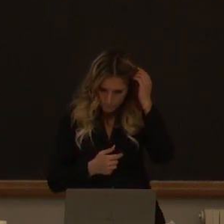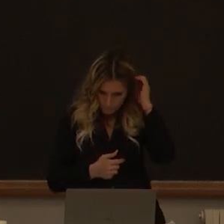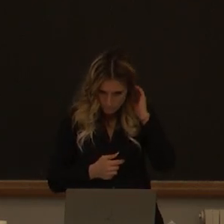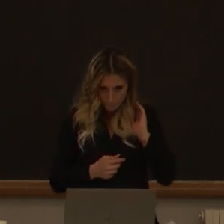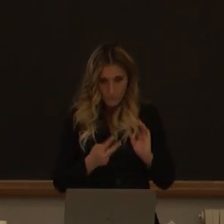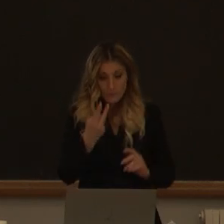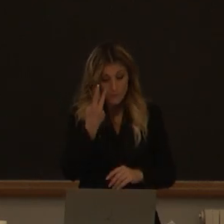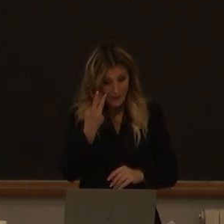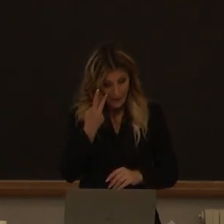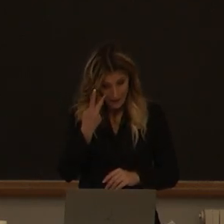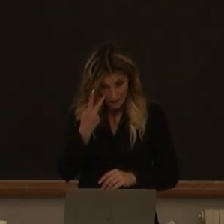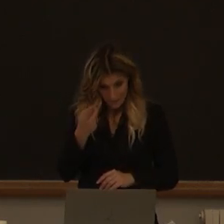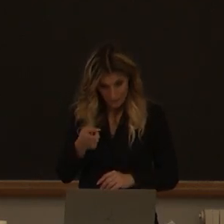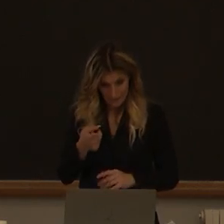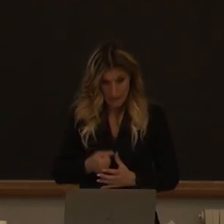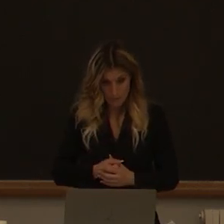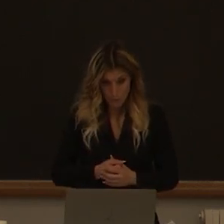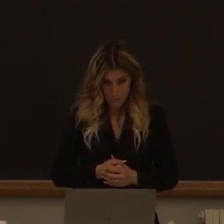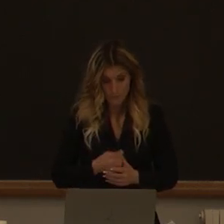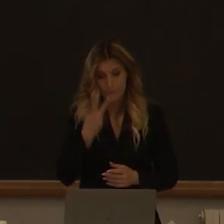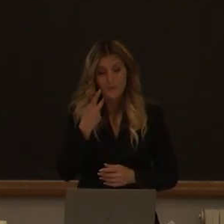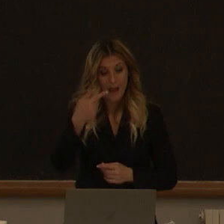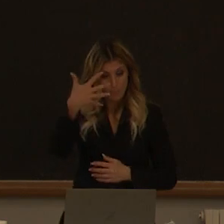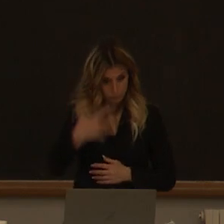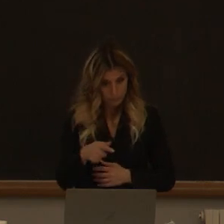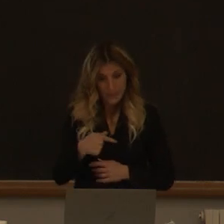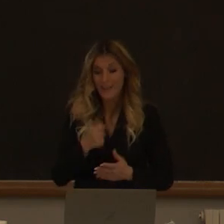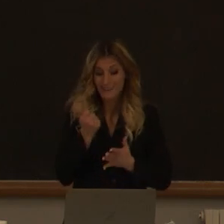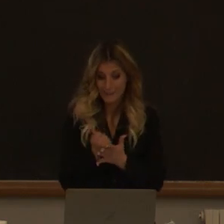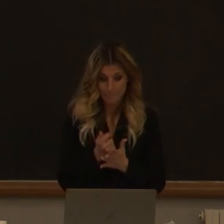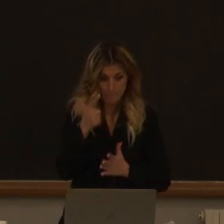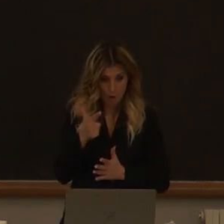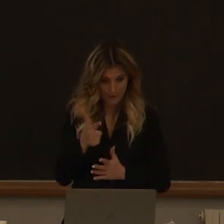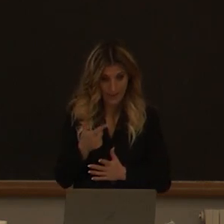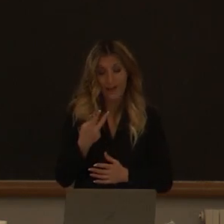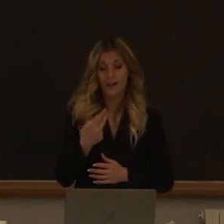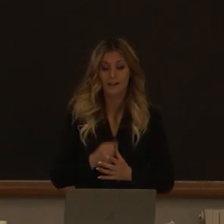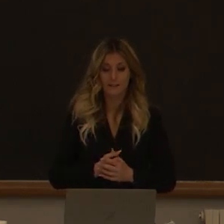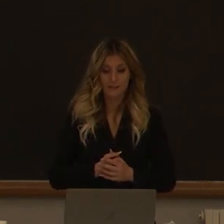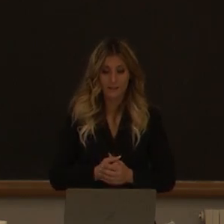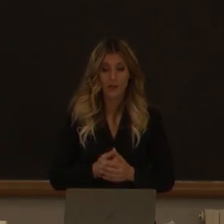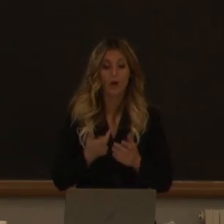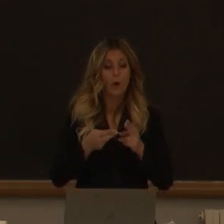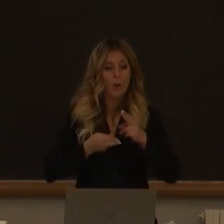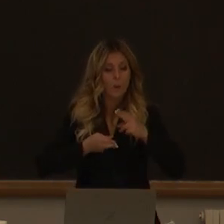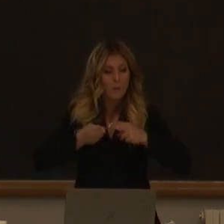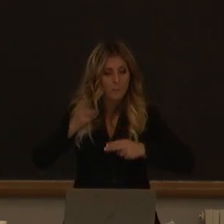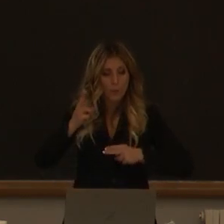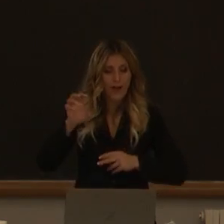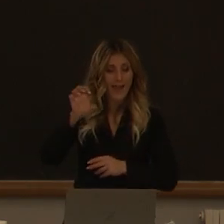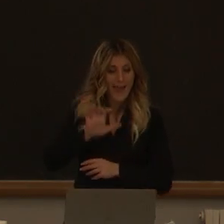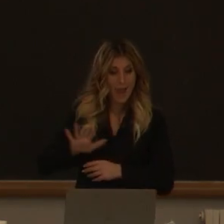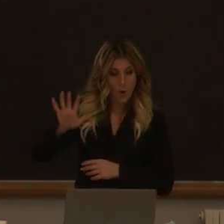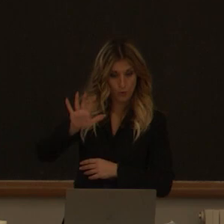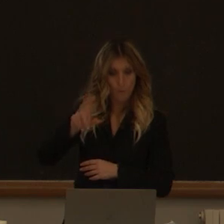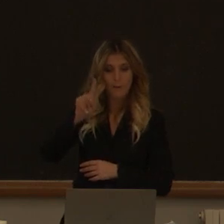e questo è un bonus estremamente importante per quanto riguarda la, soprattutto, diciamo, l'Europa, ma anche